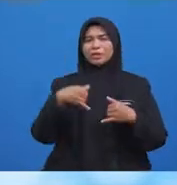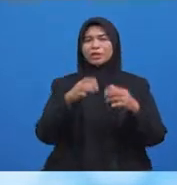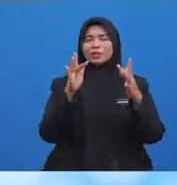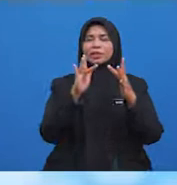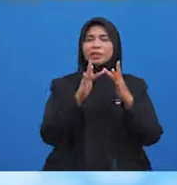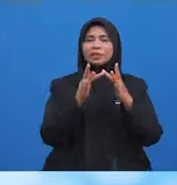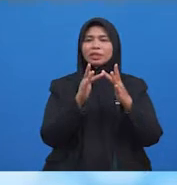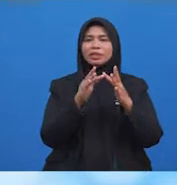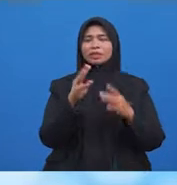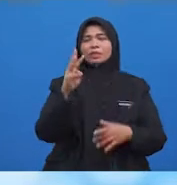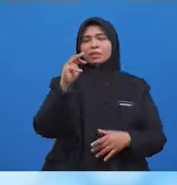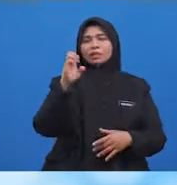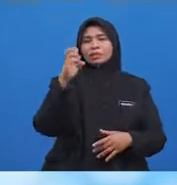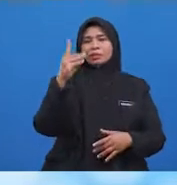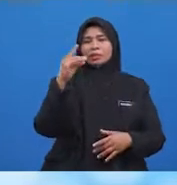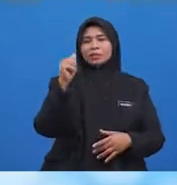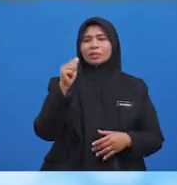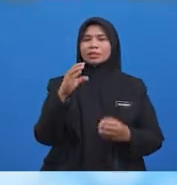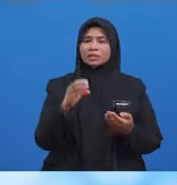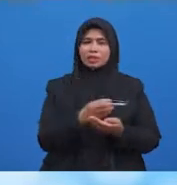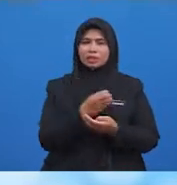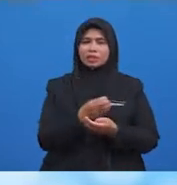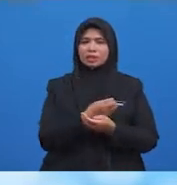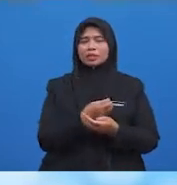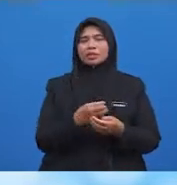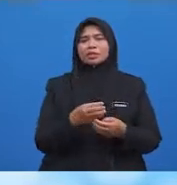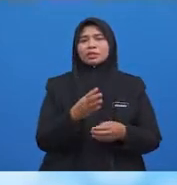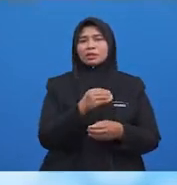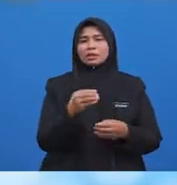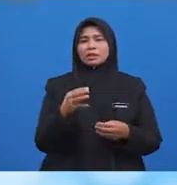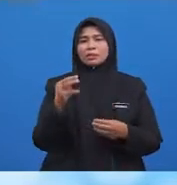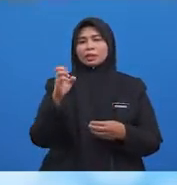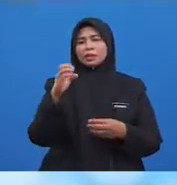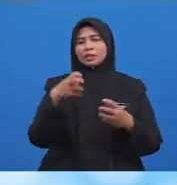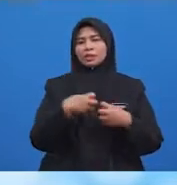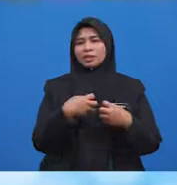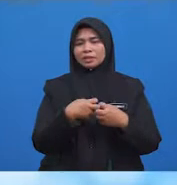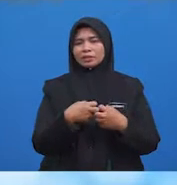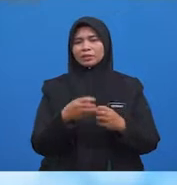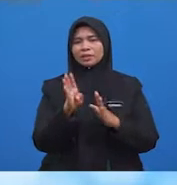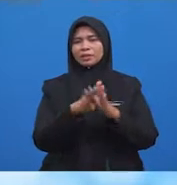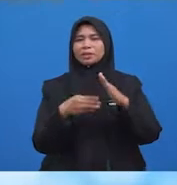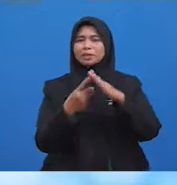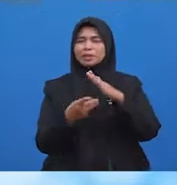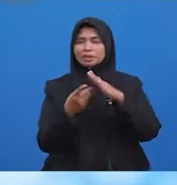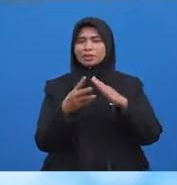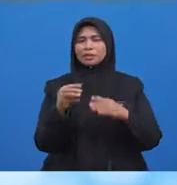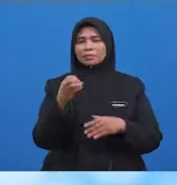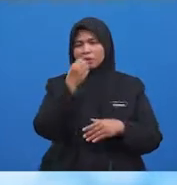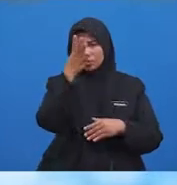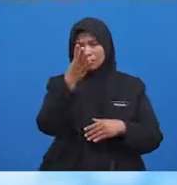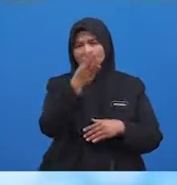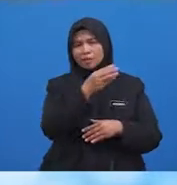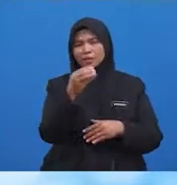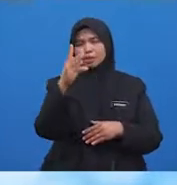melalui internet media cetak dan Media elektronik berdasarkan